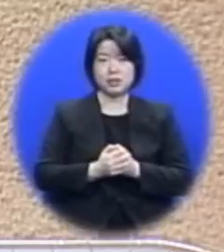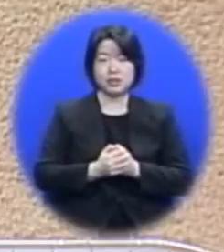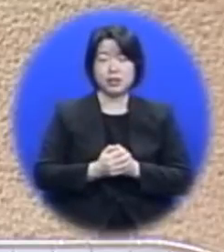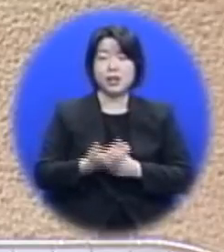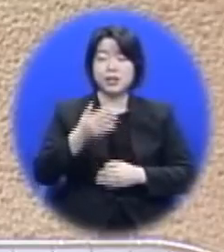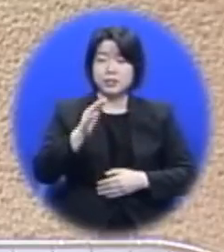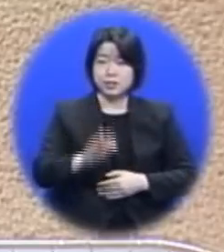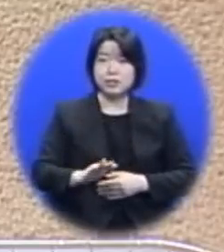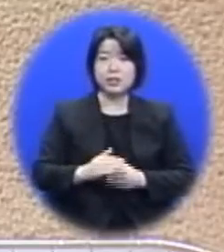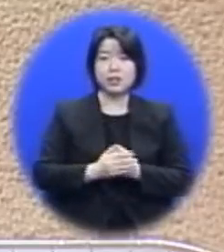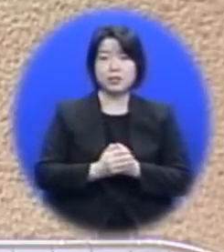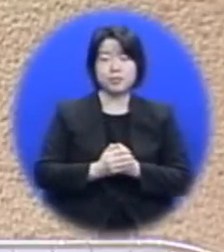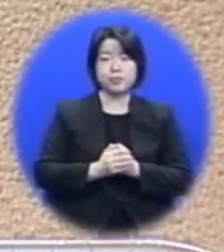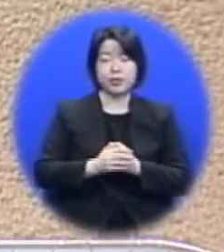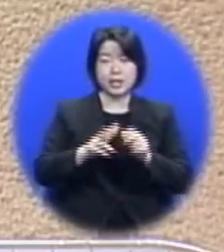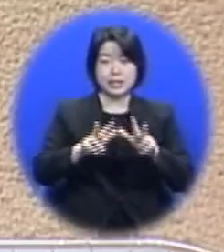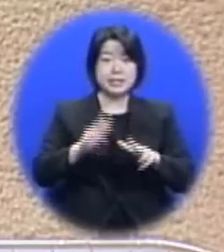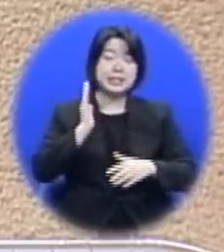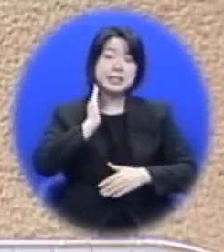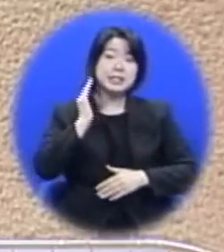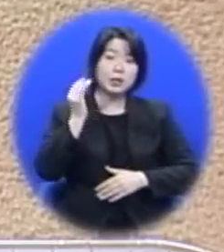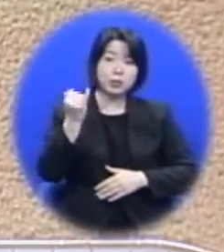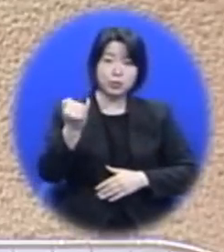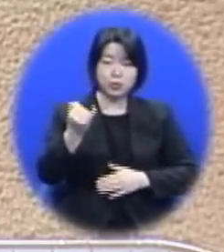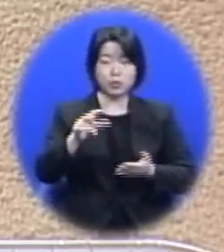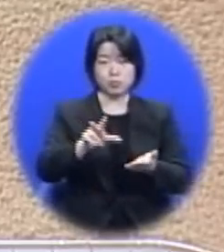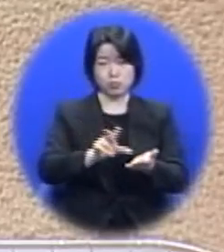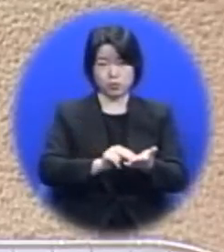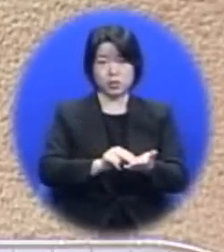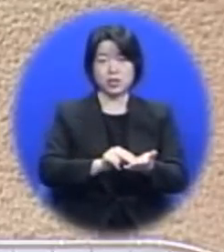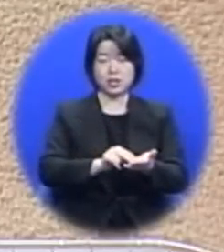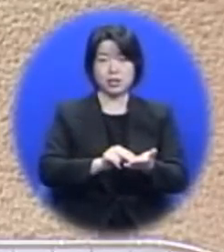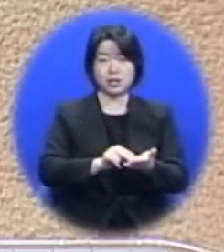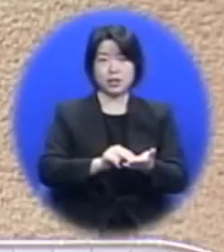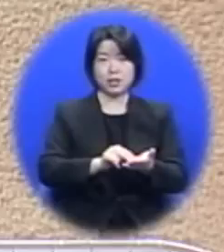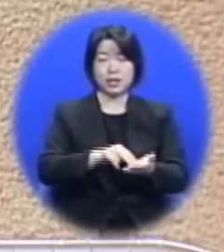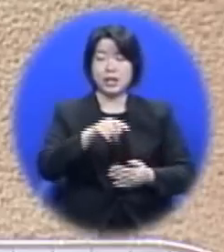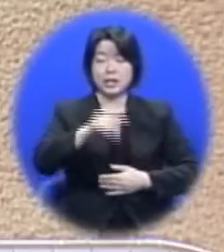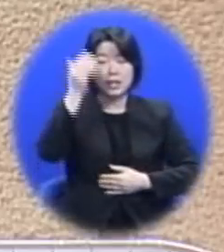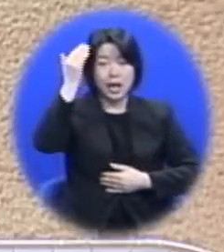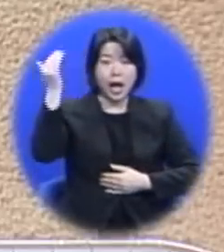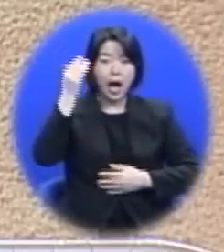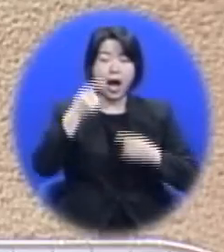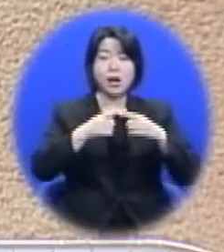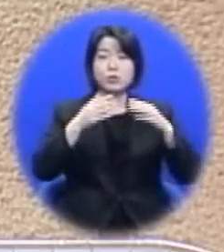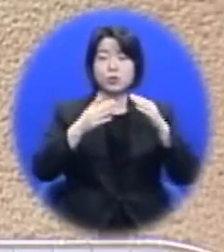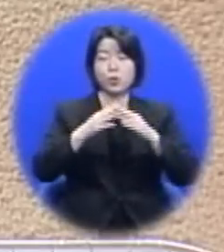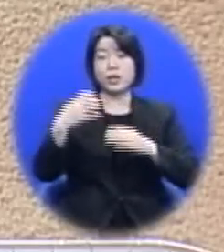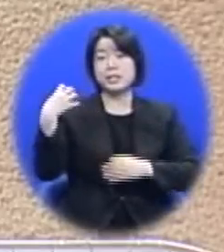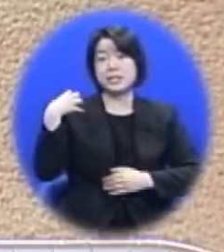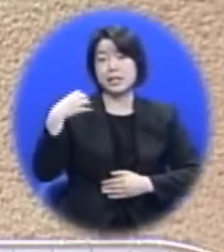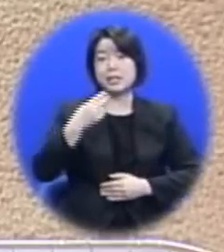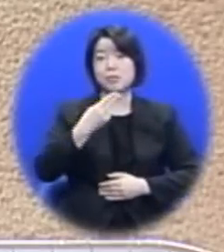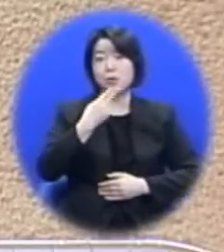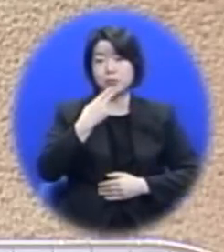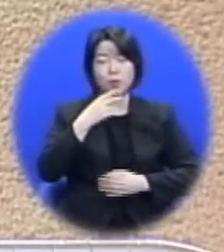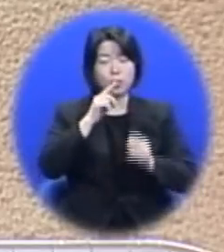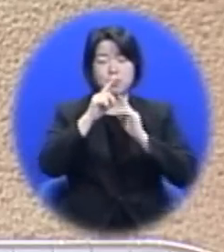그런데 지금 대통령의 문제에 이 한국 교회의 책임 없다고 말할 수